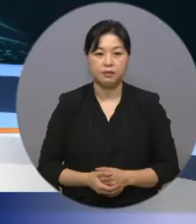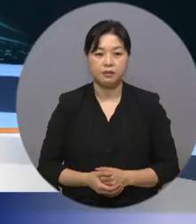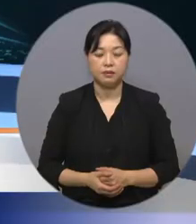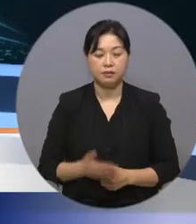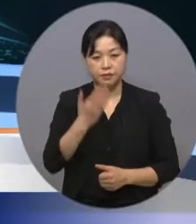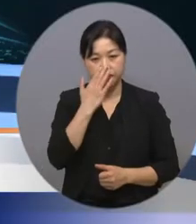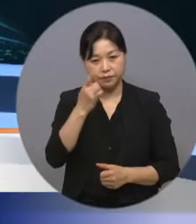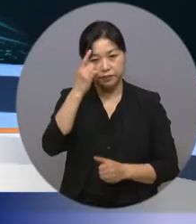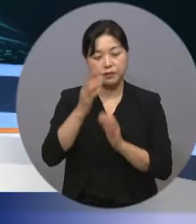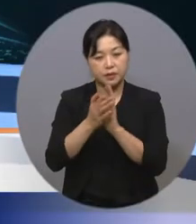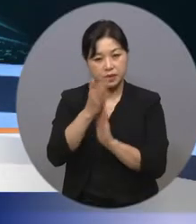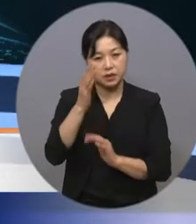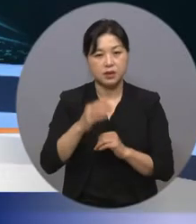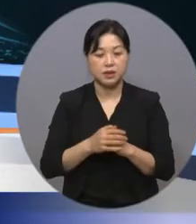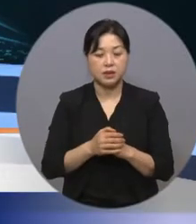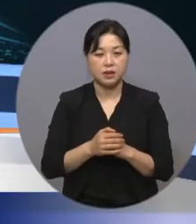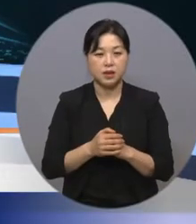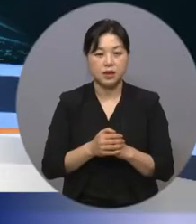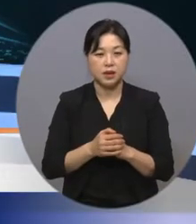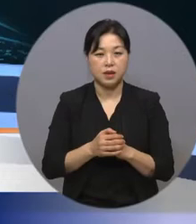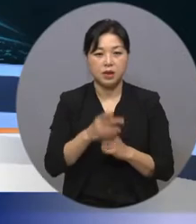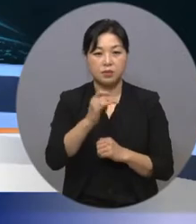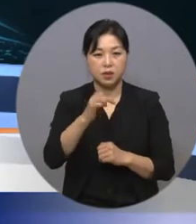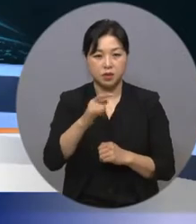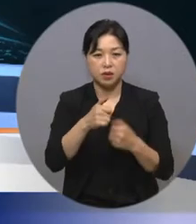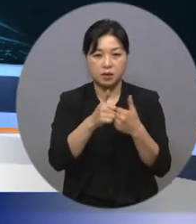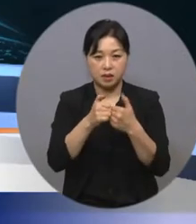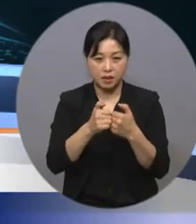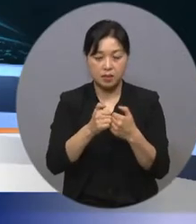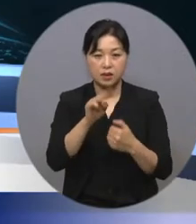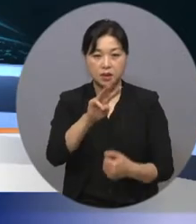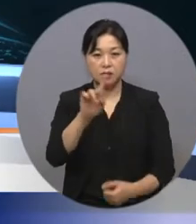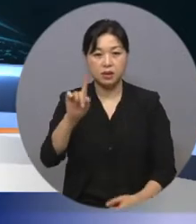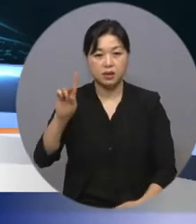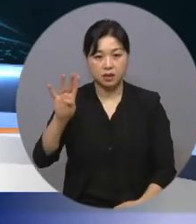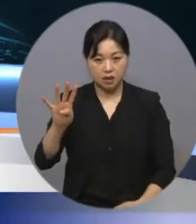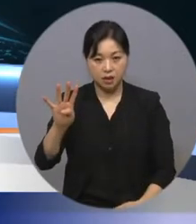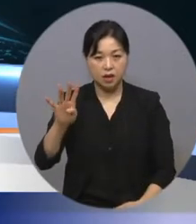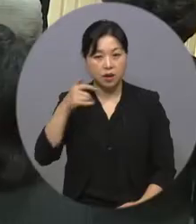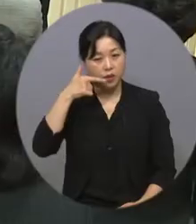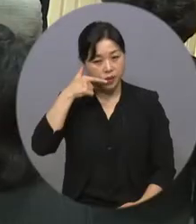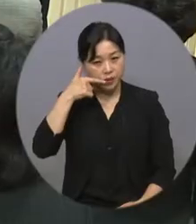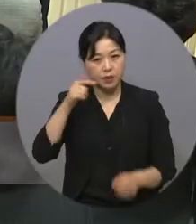순천시가 민원상담 3114 온누리 콜센터 문을 열었습니다.